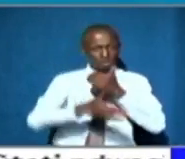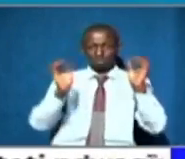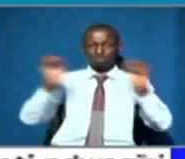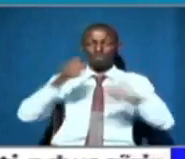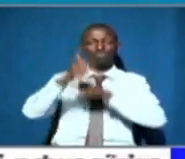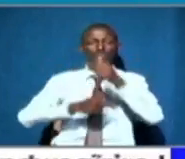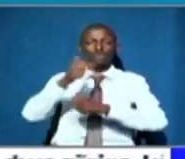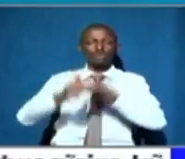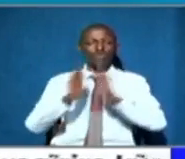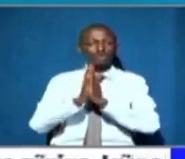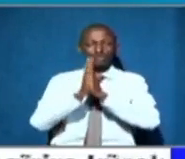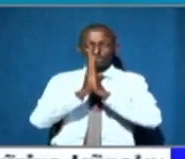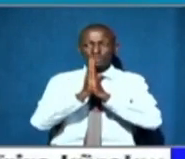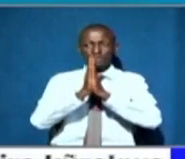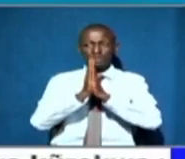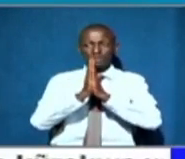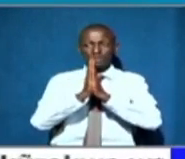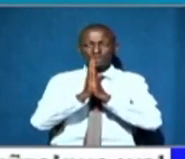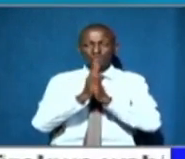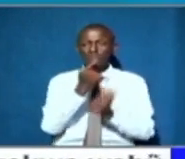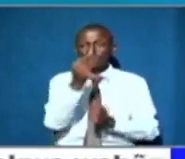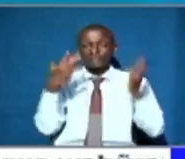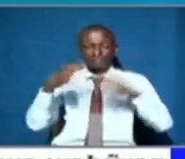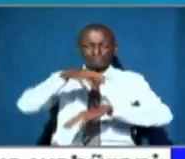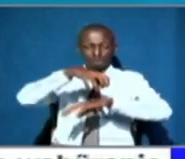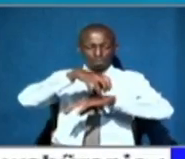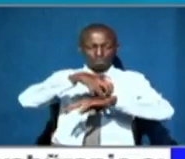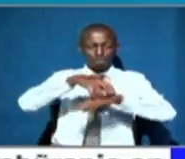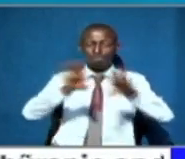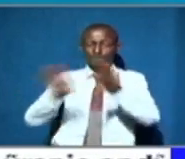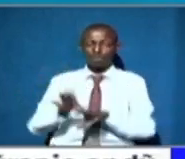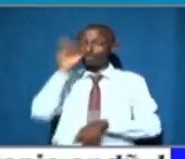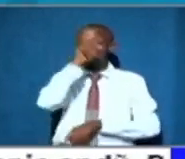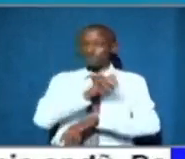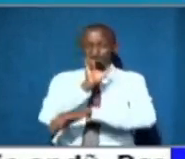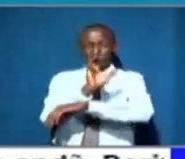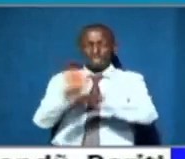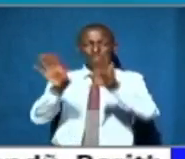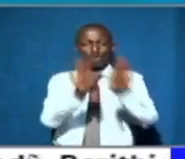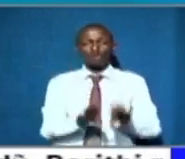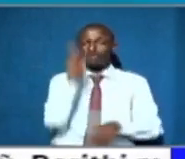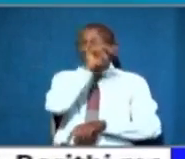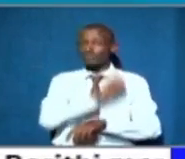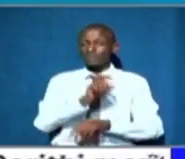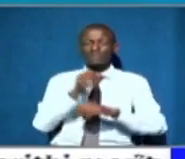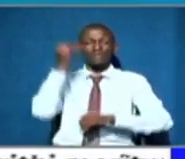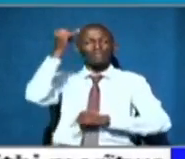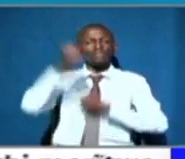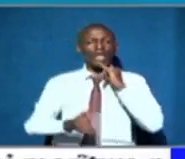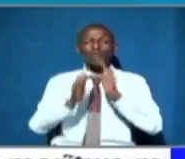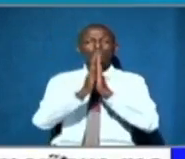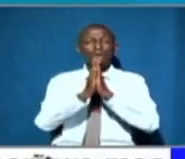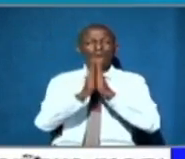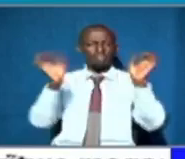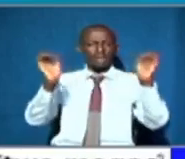nabere kuhoya. Ngujira kuna aduwa ituka higi, mithigiti ni ya higo, makanitha ni mahigo, timuisho wa mahoya.